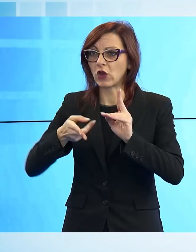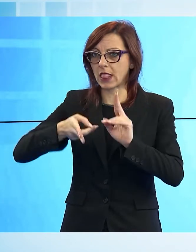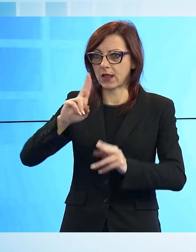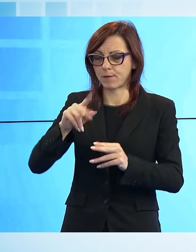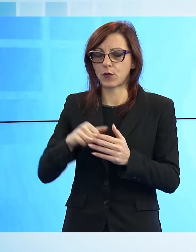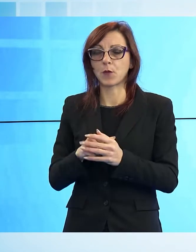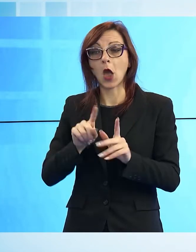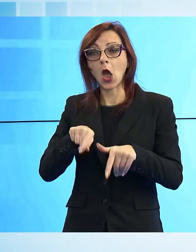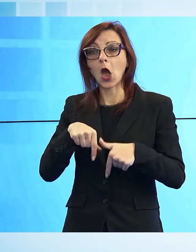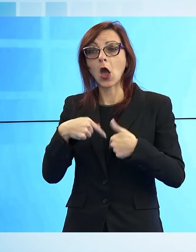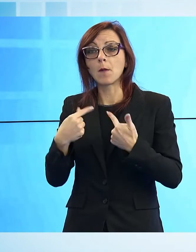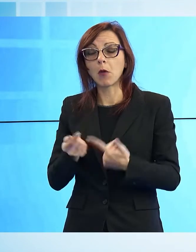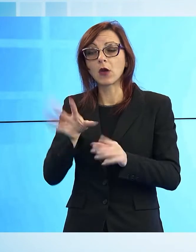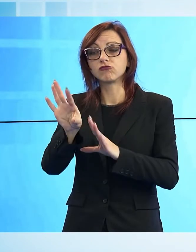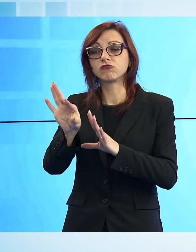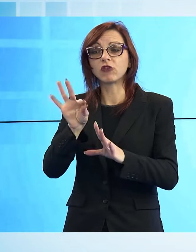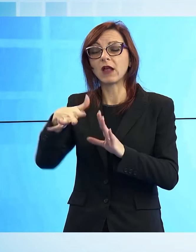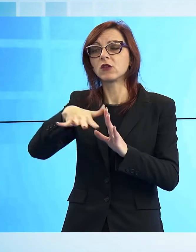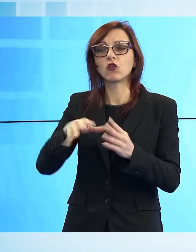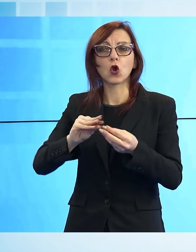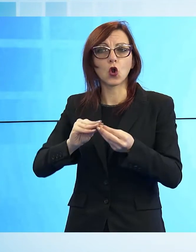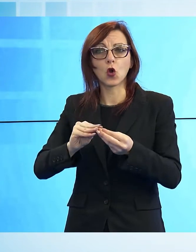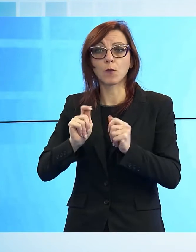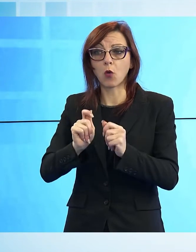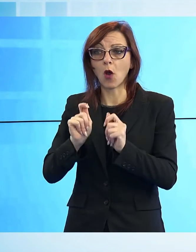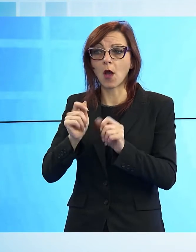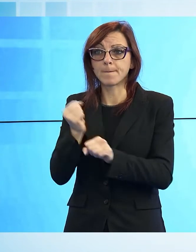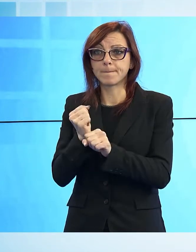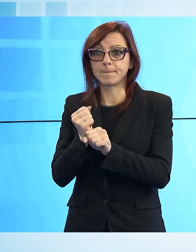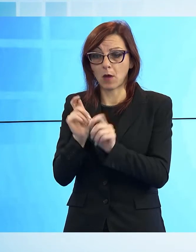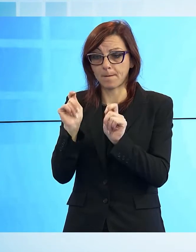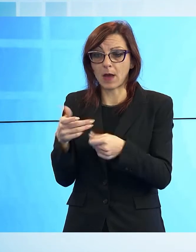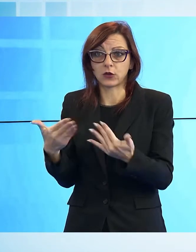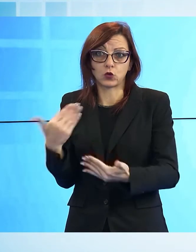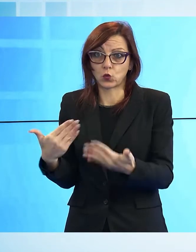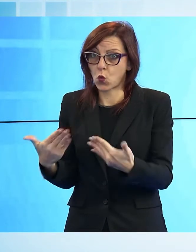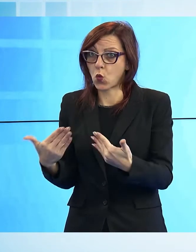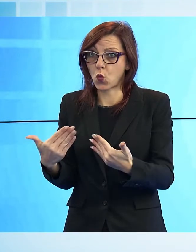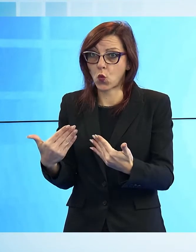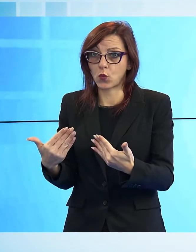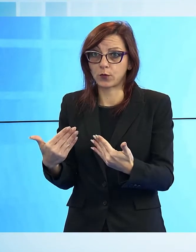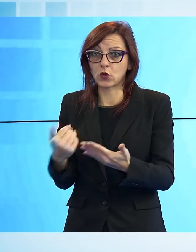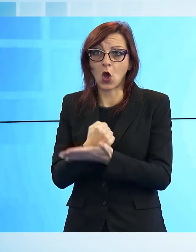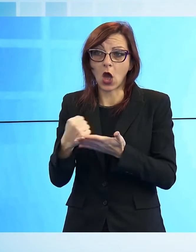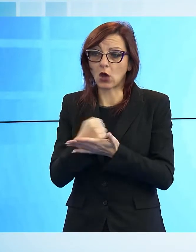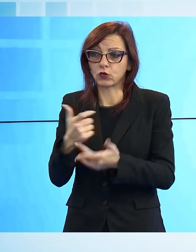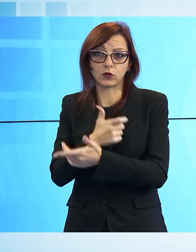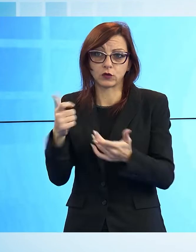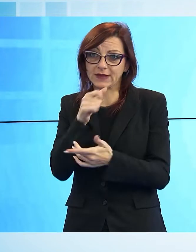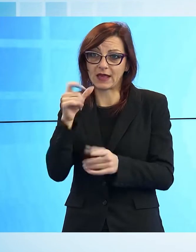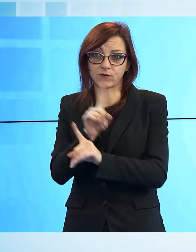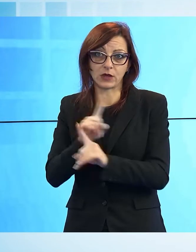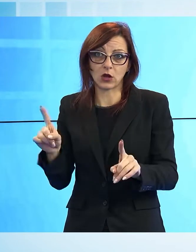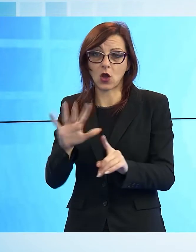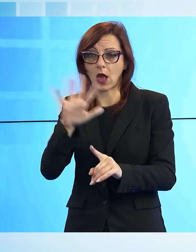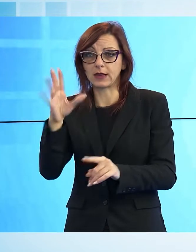base delle zone che potevano partire più speditamente, perché senza necessità di troppe autorizzazioni da parte di altri